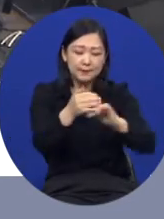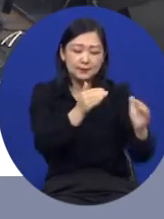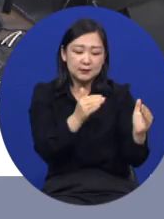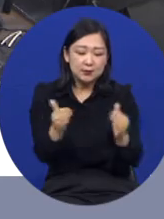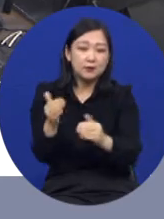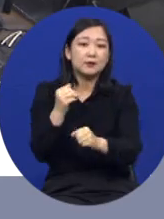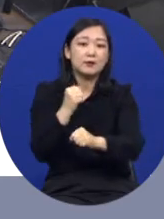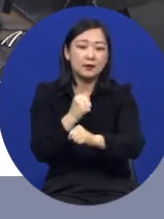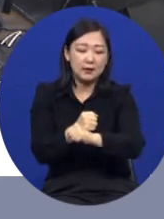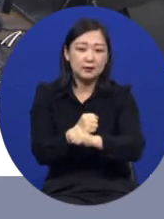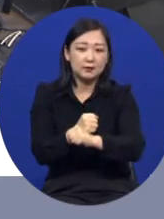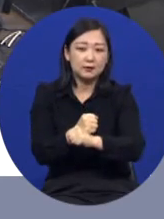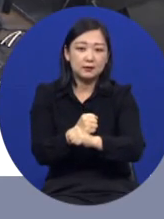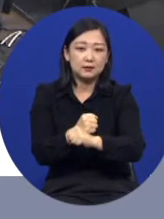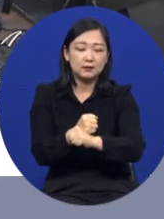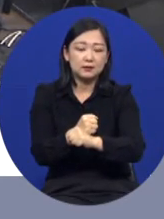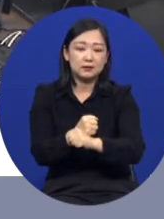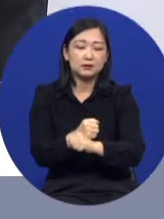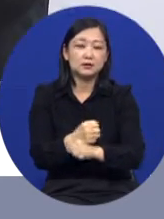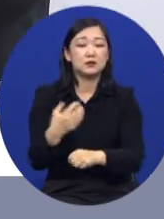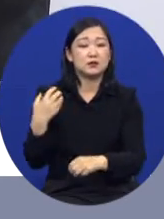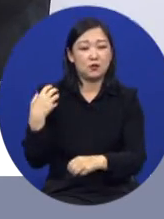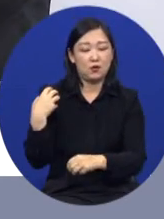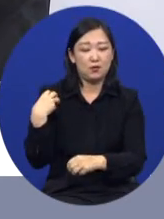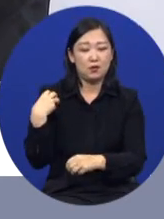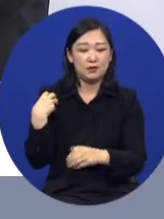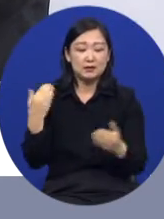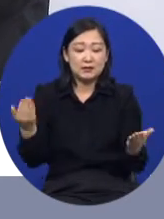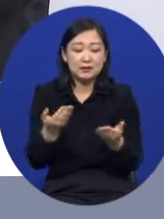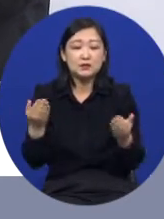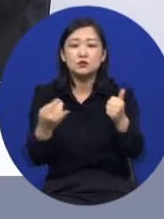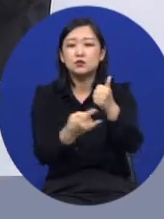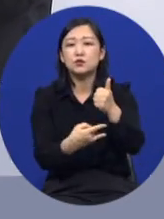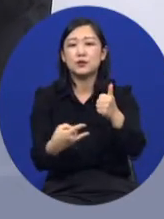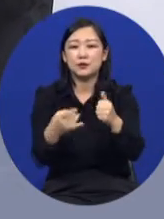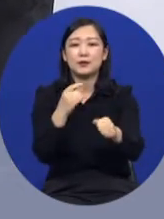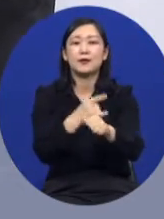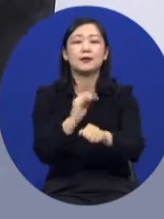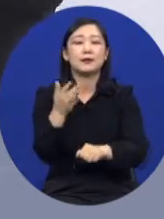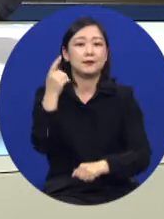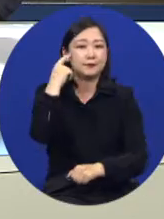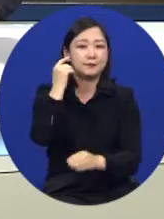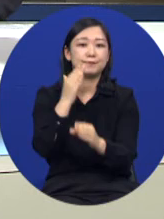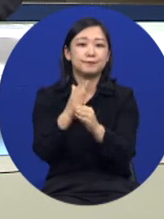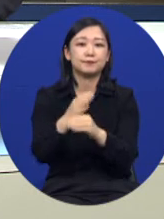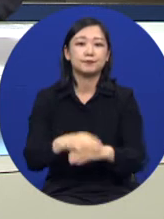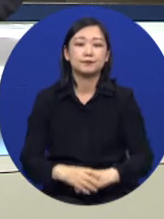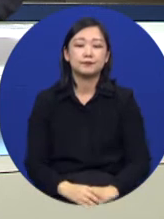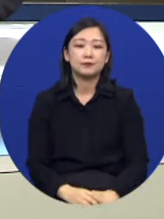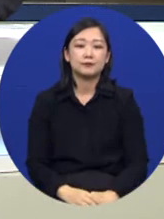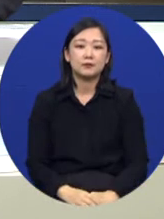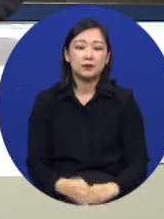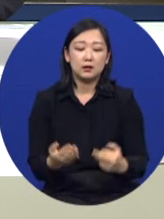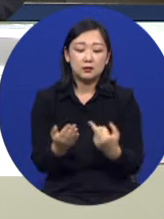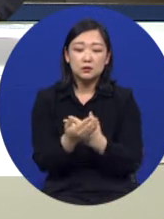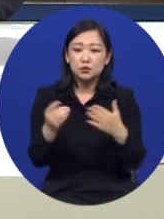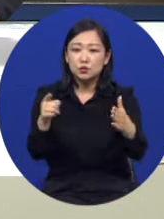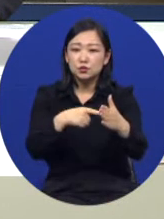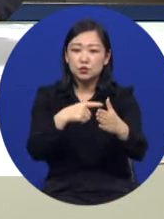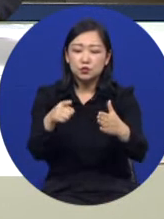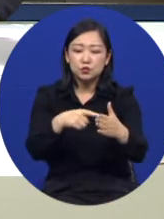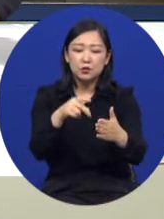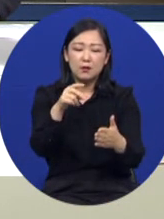정리하는 그런 이제 역할을 인수위원회에서 해야 되겠다, 이렇게 생각을 하고 있습니다. 그 제주 교육의 최우선